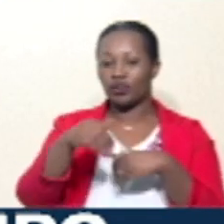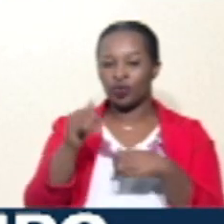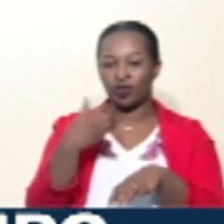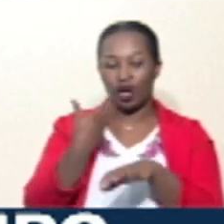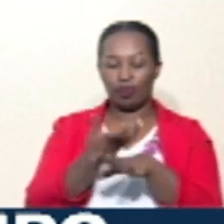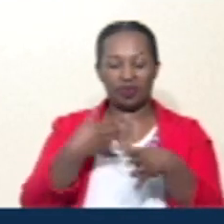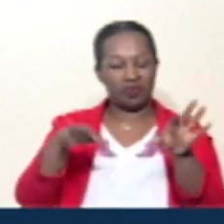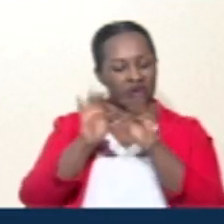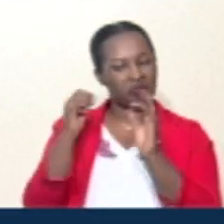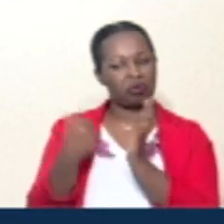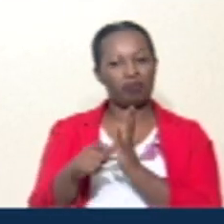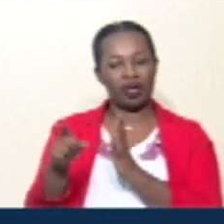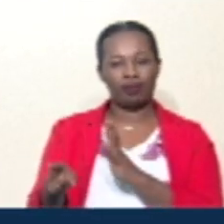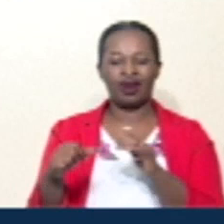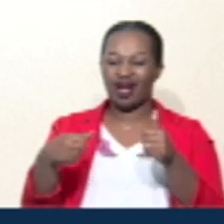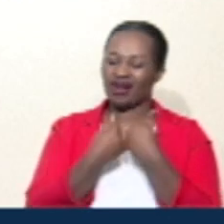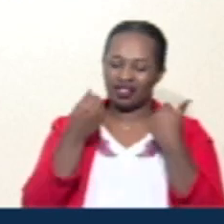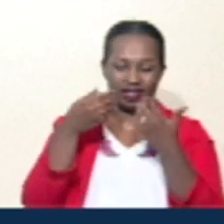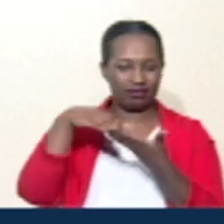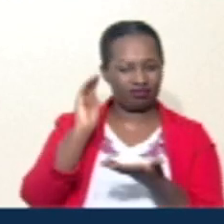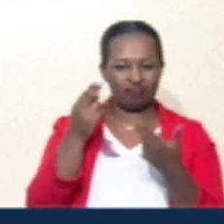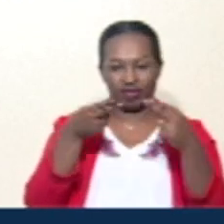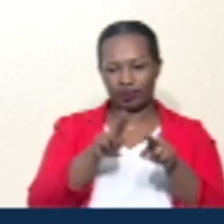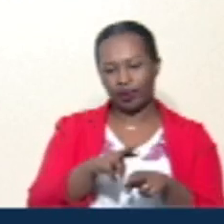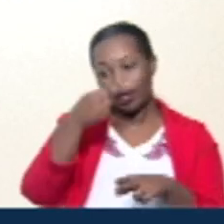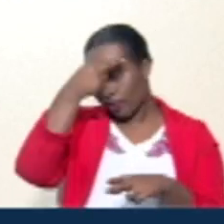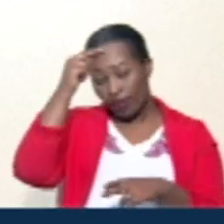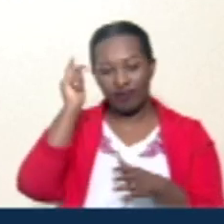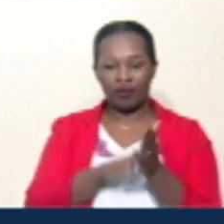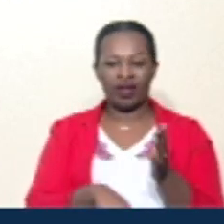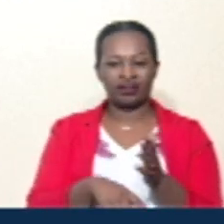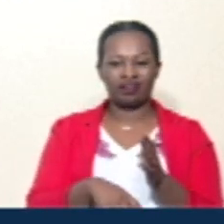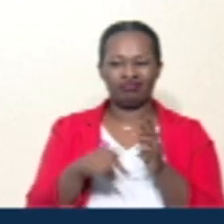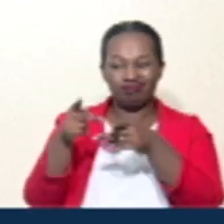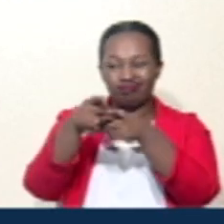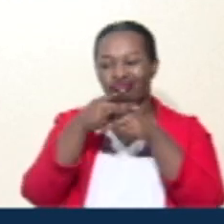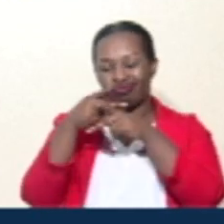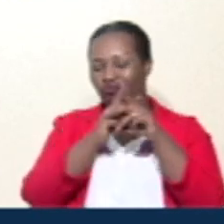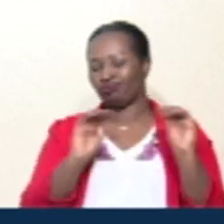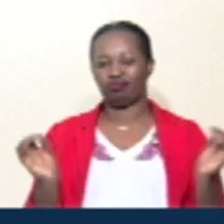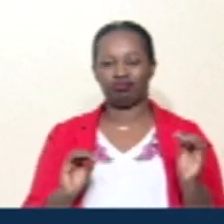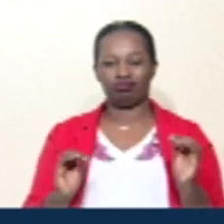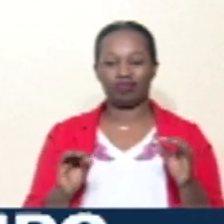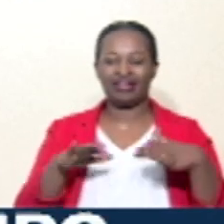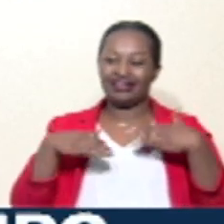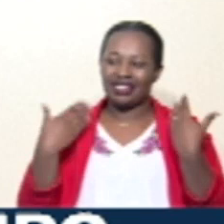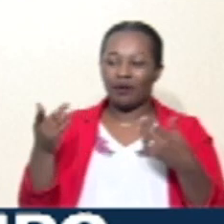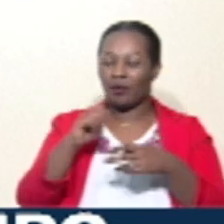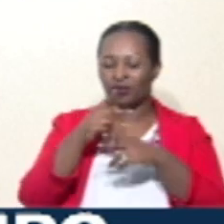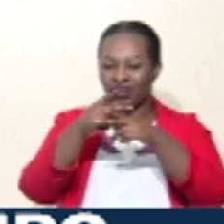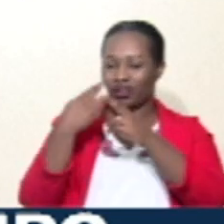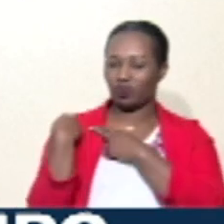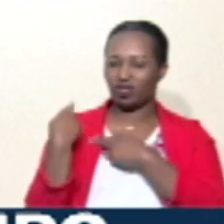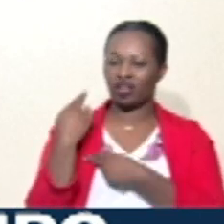izo mpanuka inyinshi ziterwa no nabyita uburangare, uburangare cyangwa se kutita ku nshingano zabo